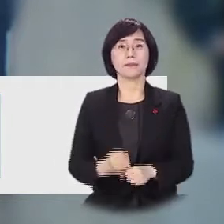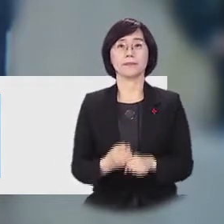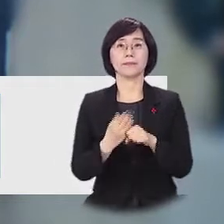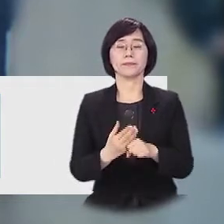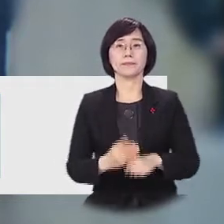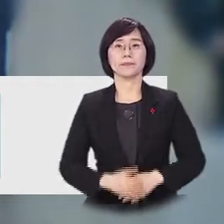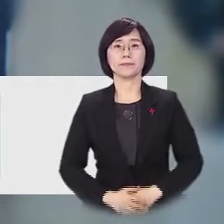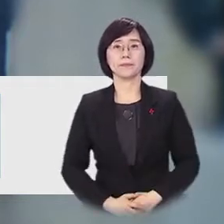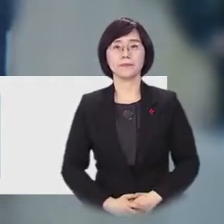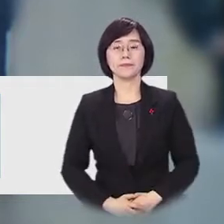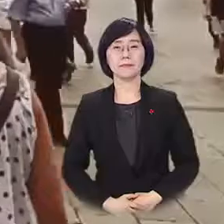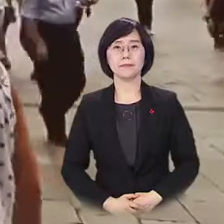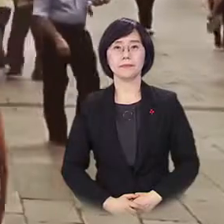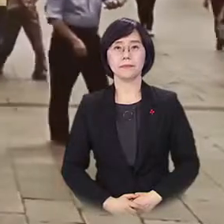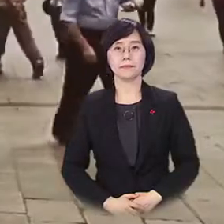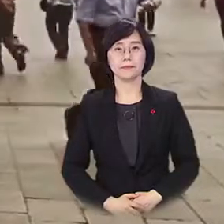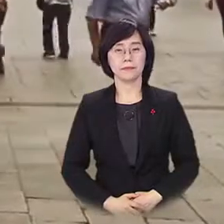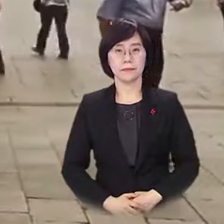기자입니다.